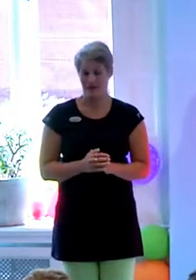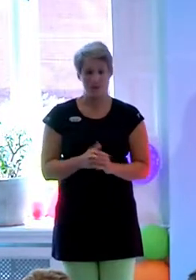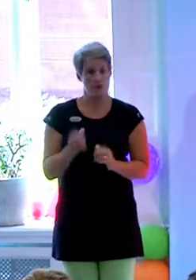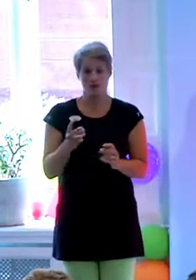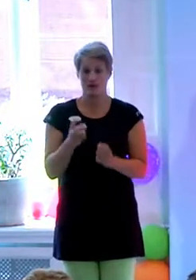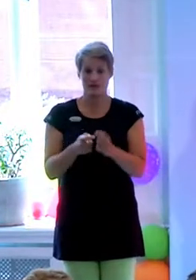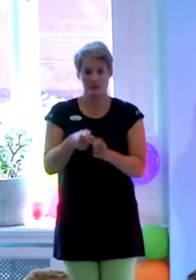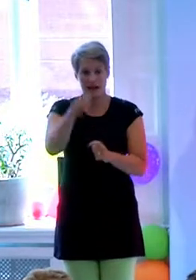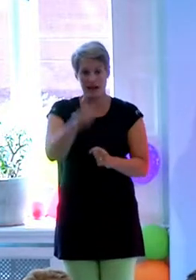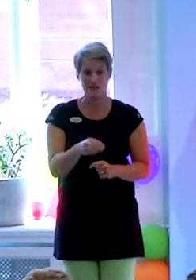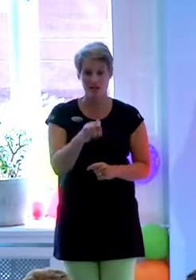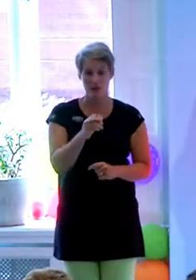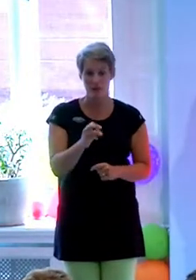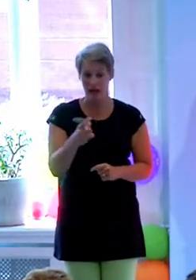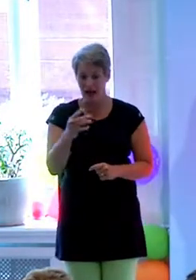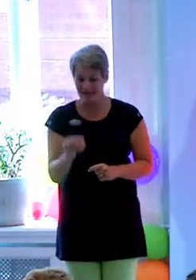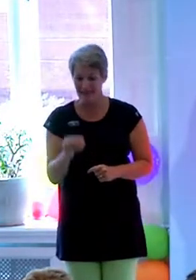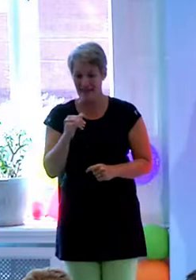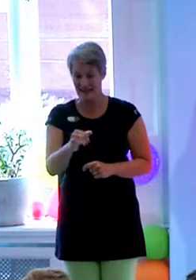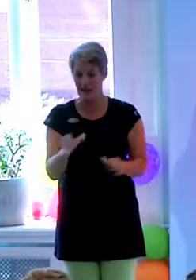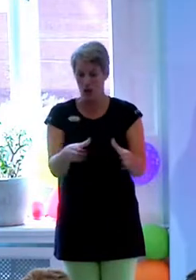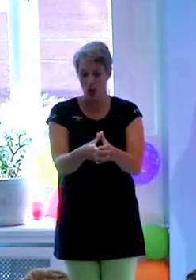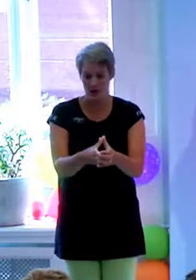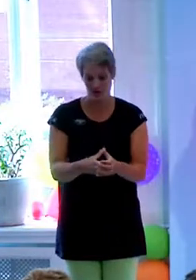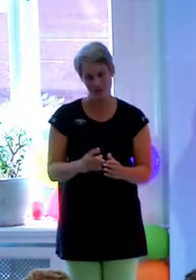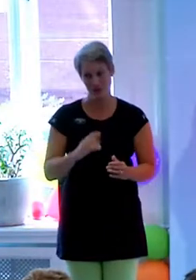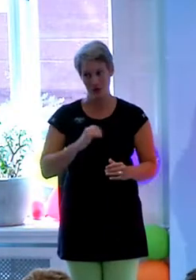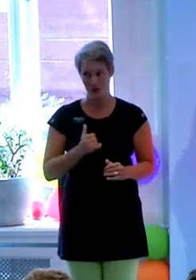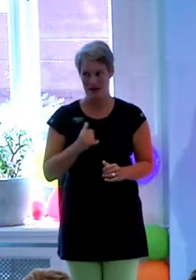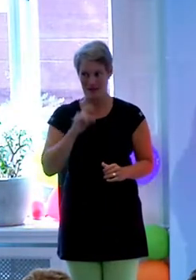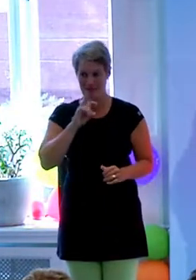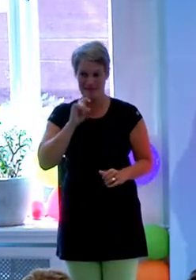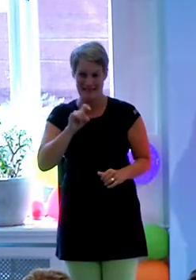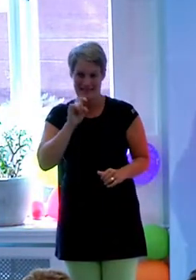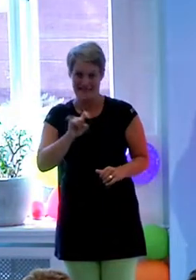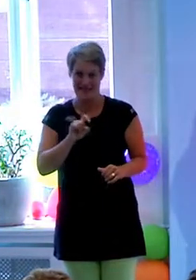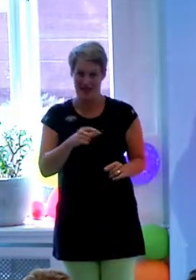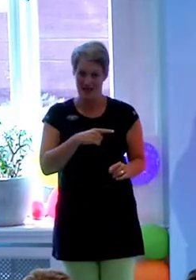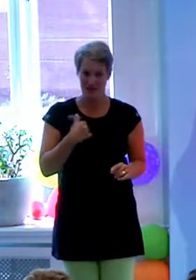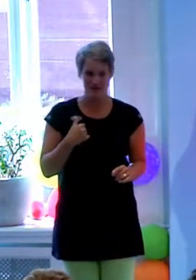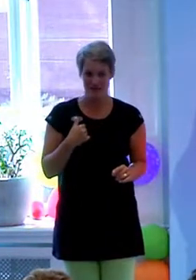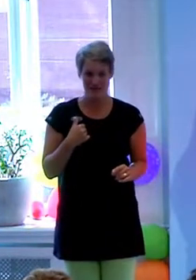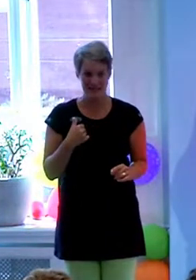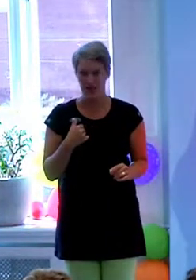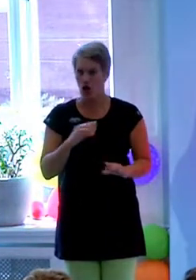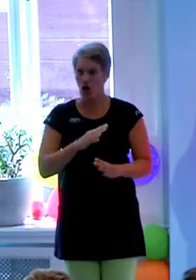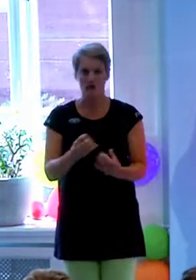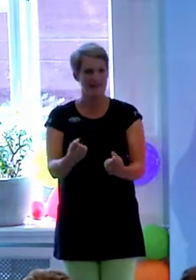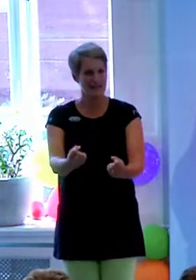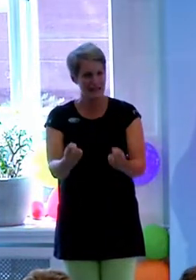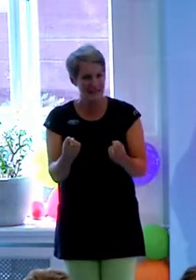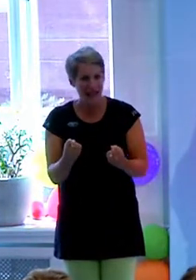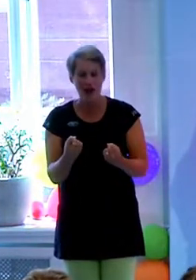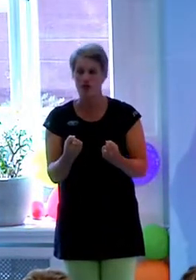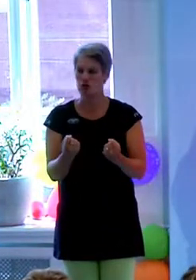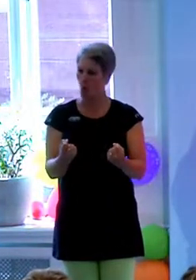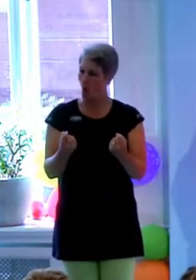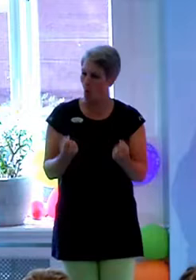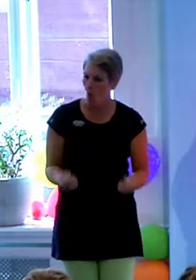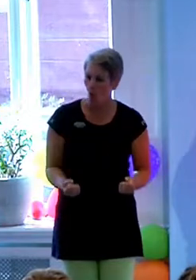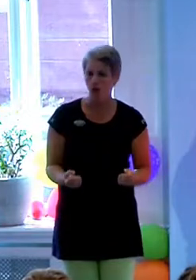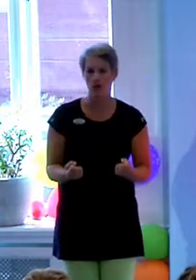som Marta i laget. Och det är vi självkritiska lite till efterhand, att vi kanske inte riktigt hade kraft, ork och kapacitet